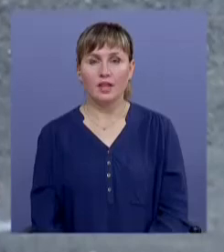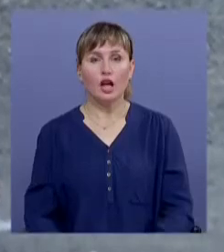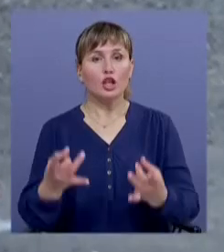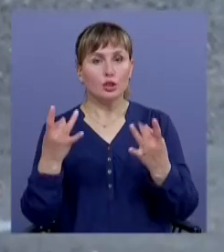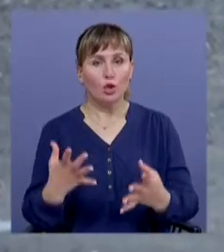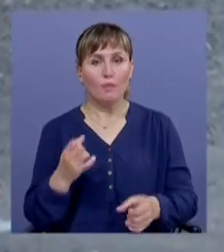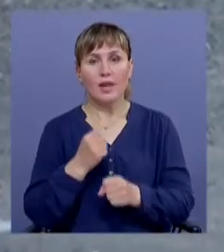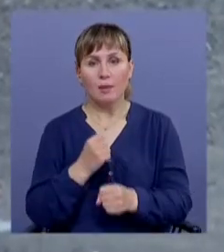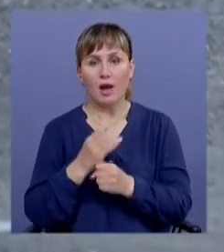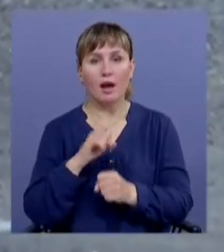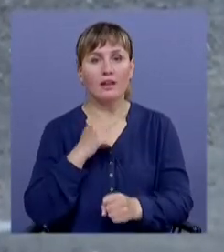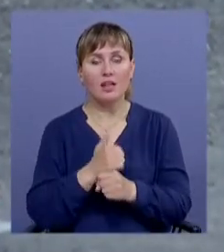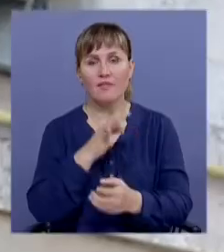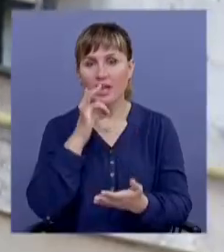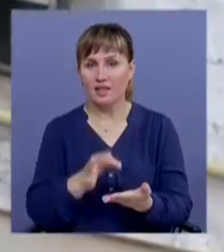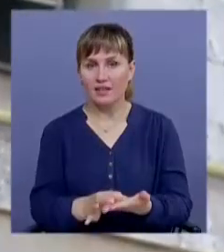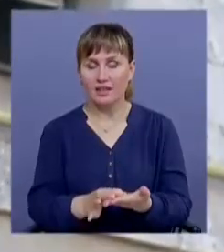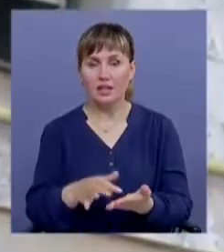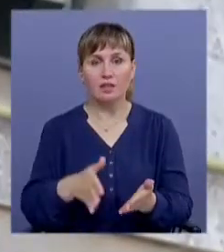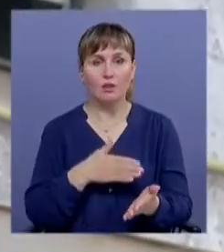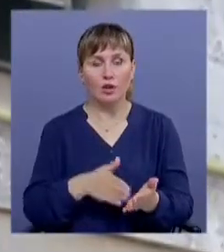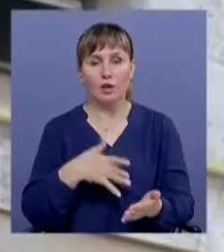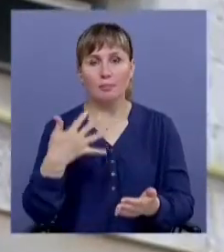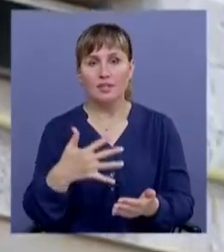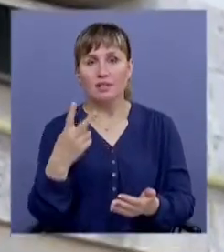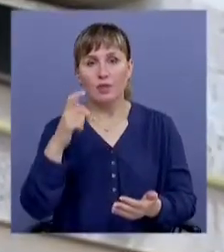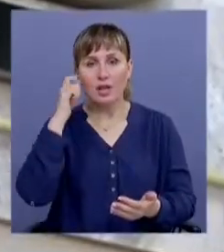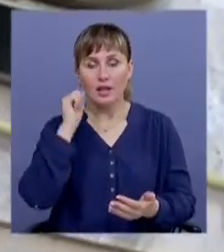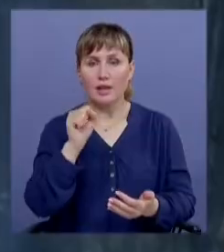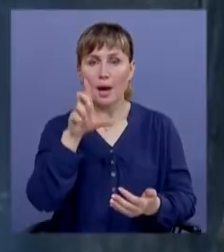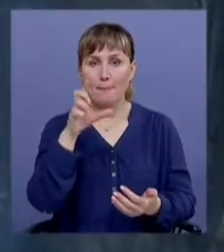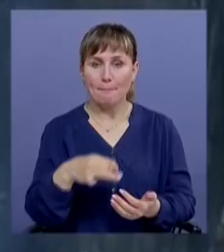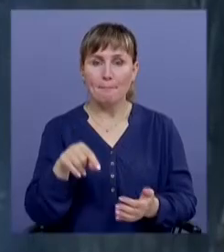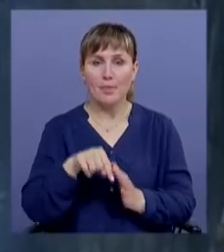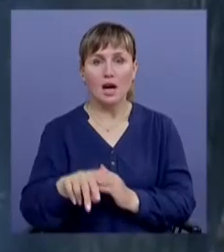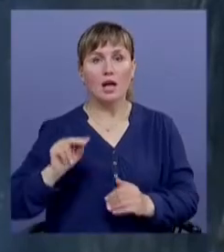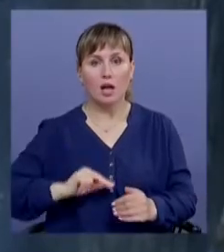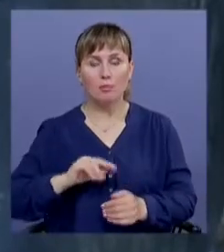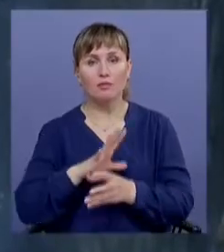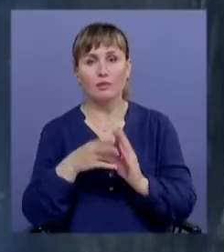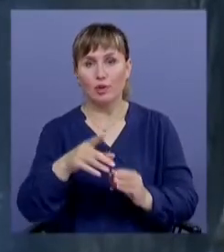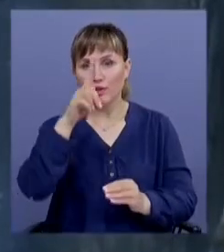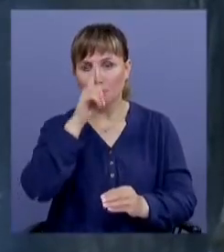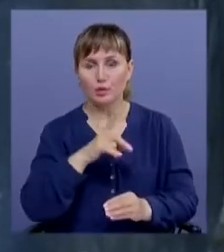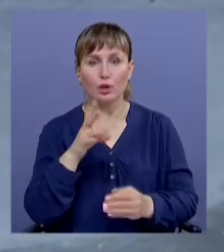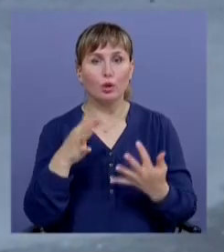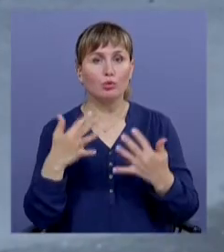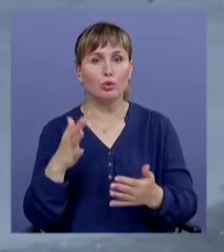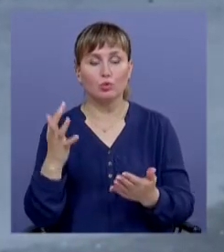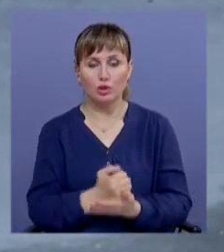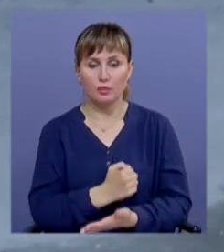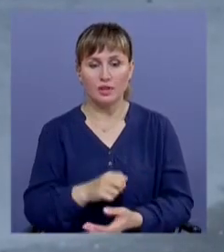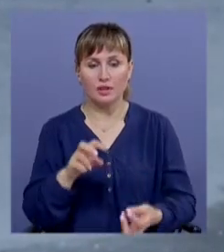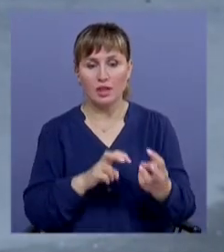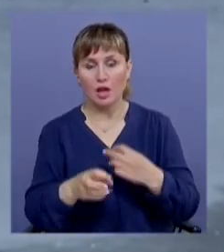Скромный, работящий, а главное ответственный. Дворником 52-летний Абай Кубжасаров хоть и работает всего месяц, однако уже успел